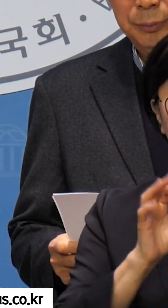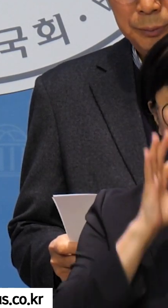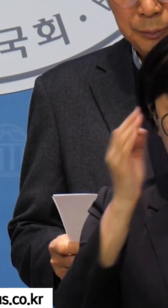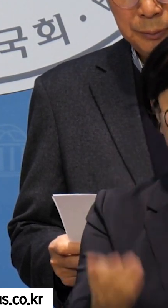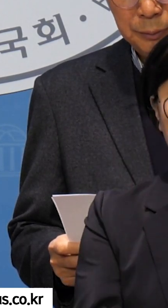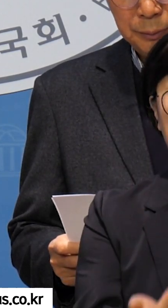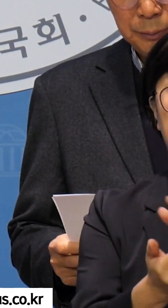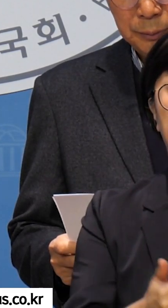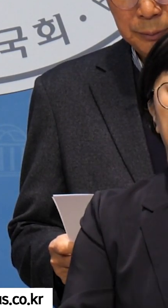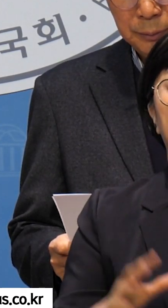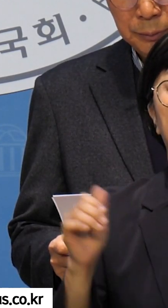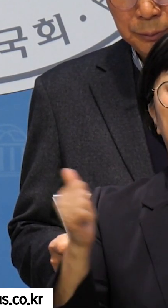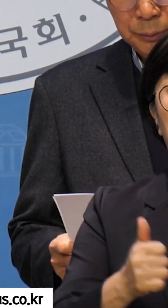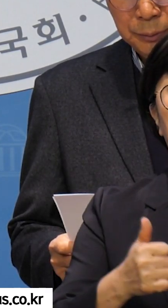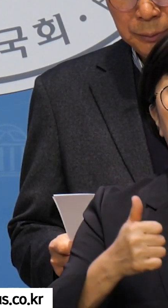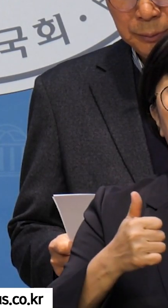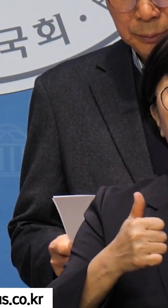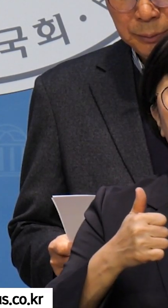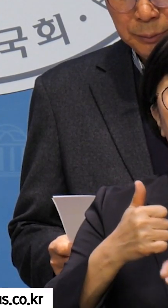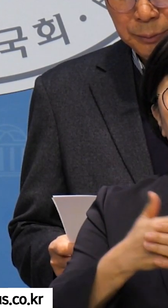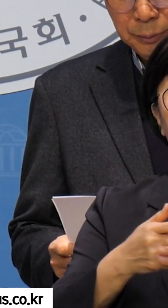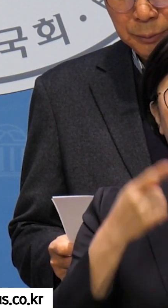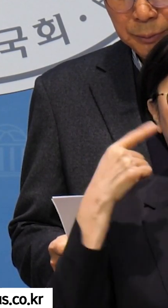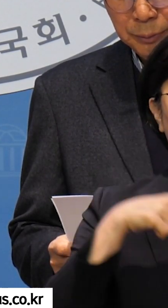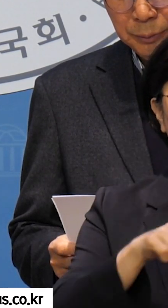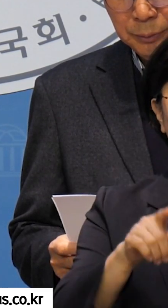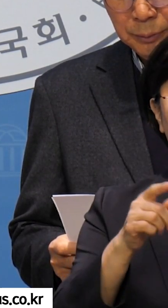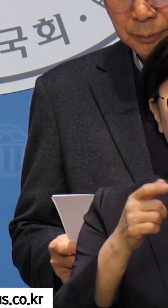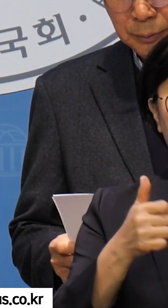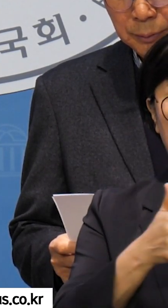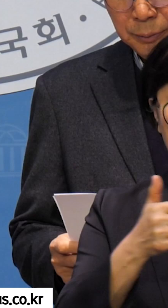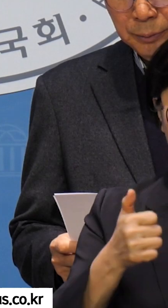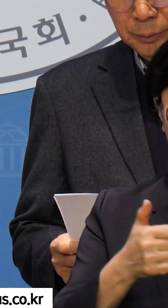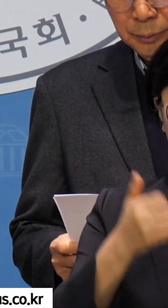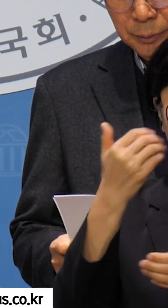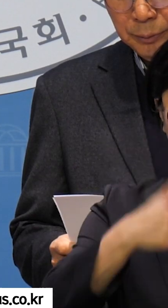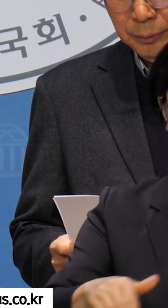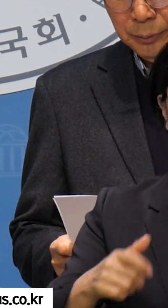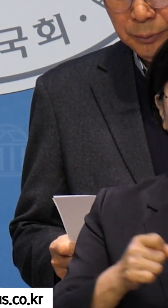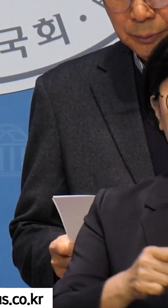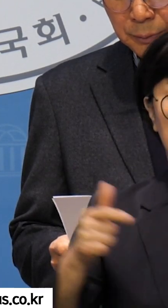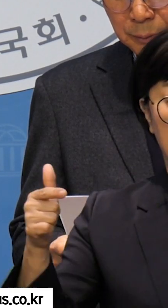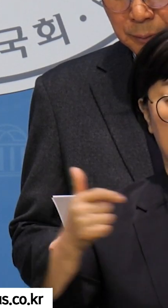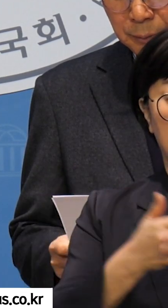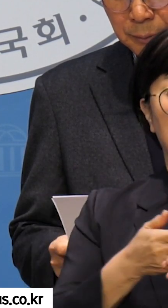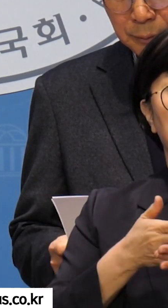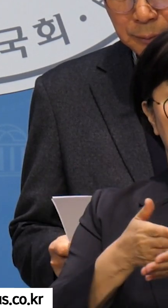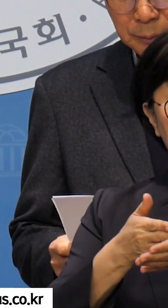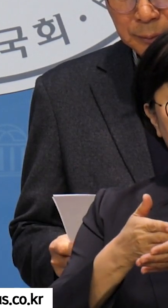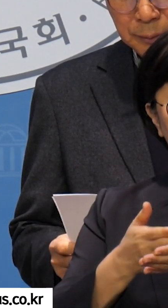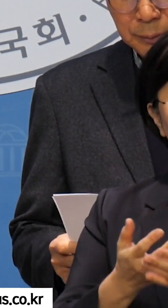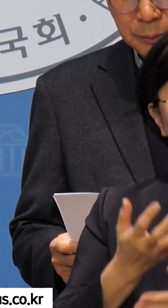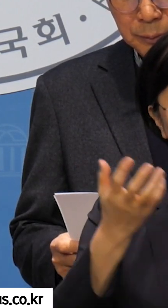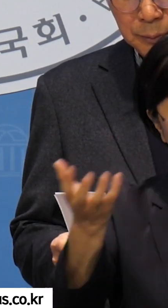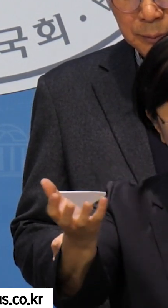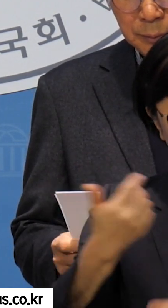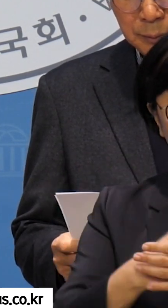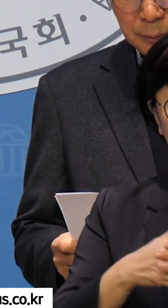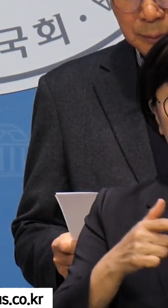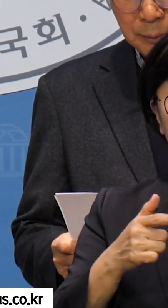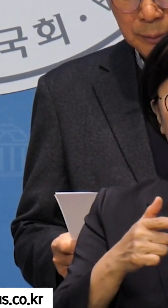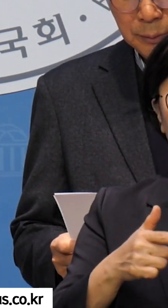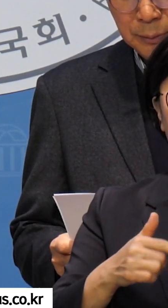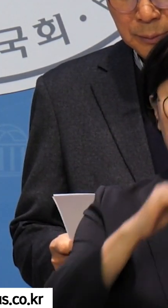다할 것입니다. 국회 예결위에 과방의 소위 삭감 및 증액 요청 의견을 전달해